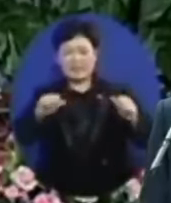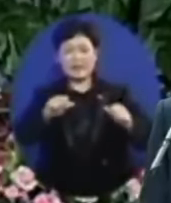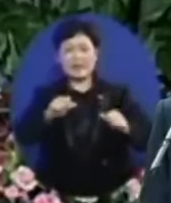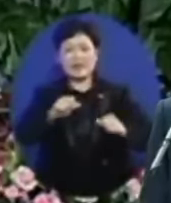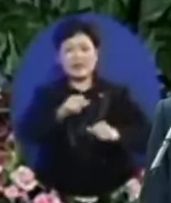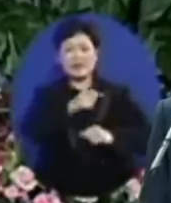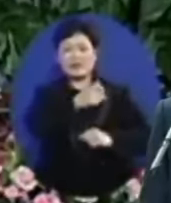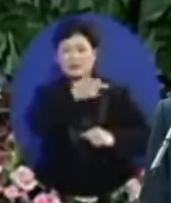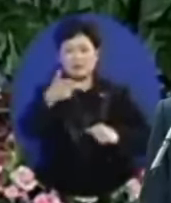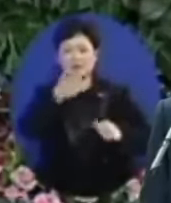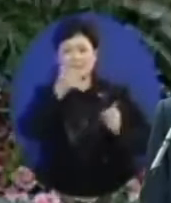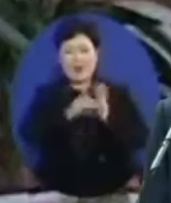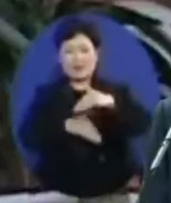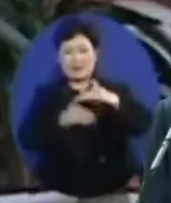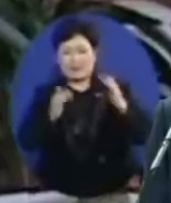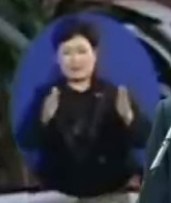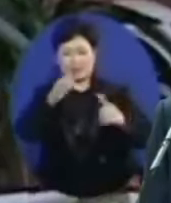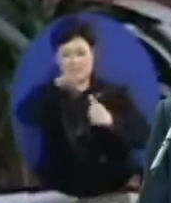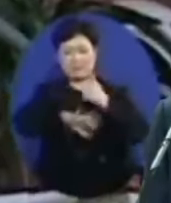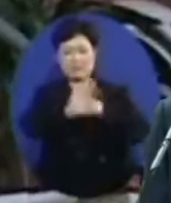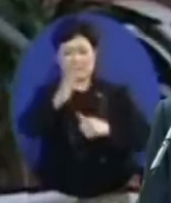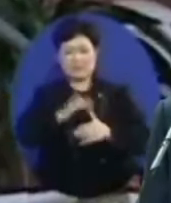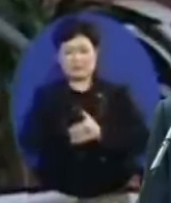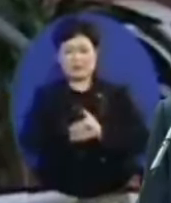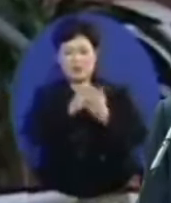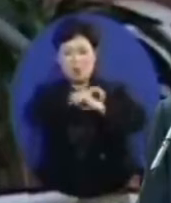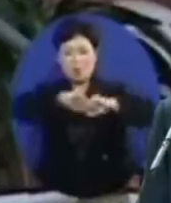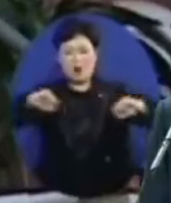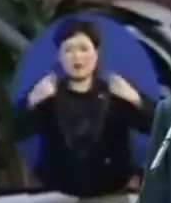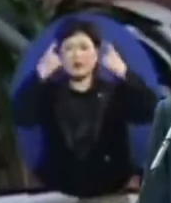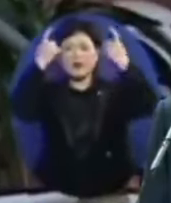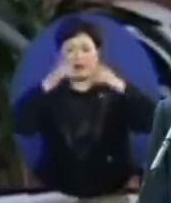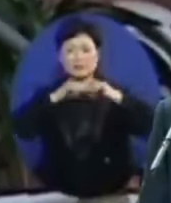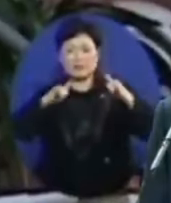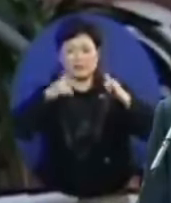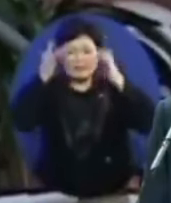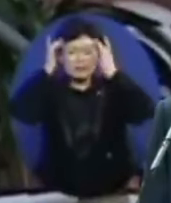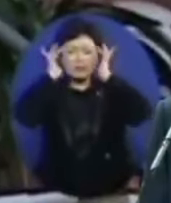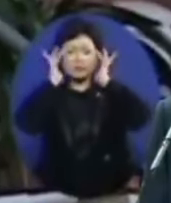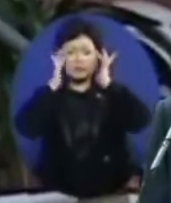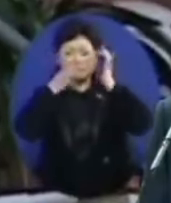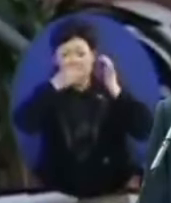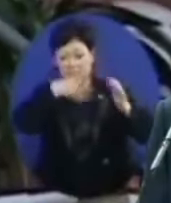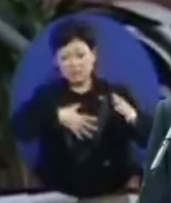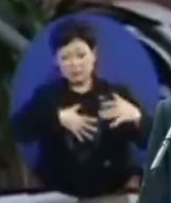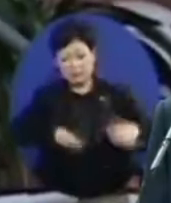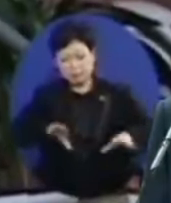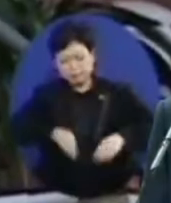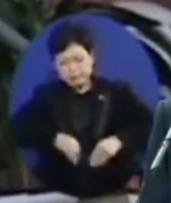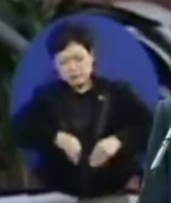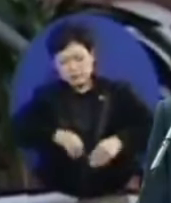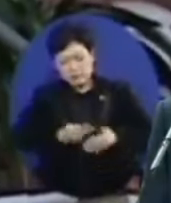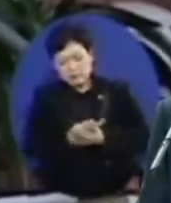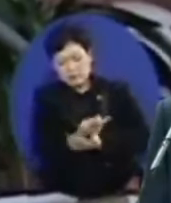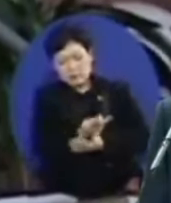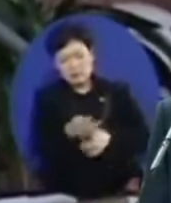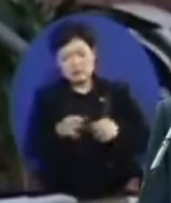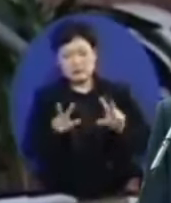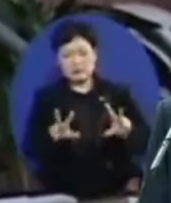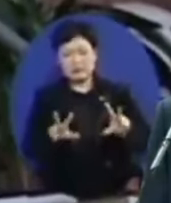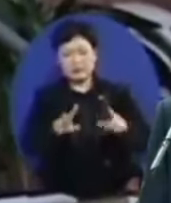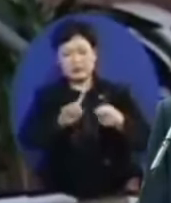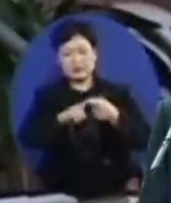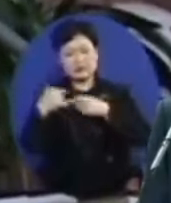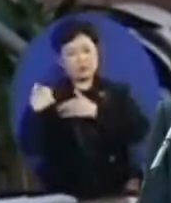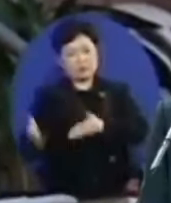것입니다. 곤비한 땅이란 뭡니까? 광야를 여행하는 사람이 땀 흘리고 지쳐 배가 고파 쓰러져서 이제는 그대로